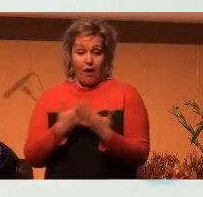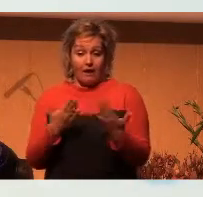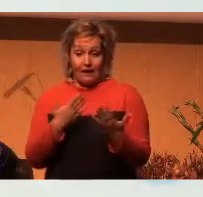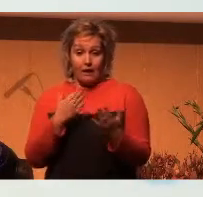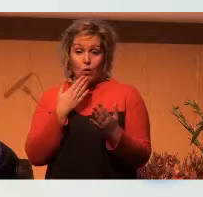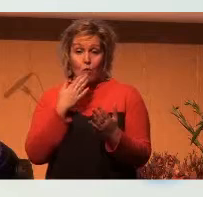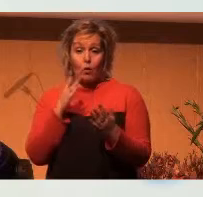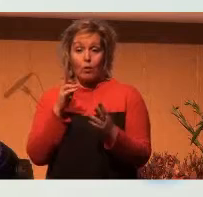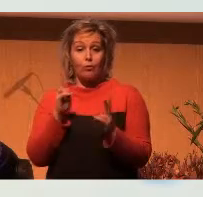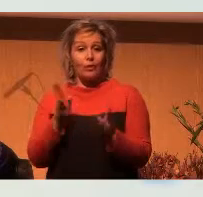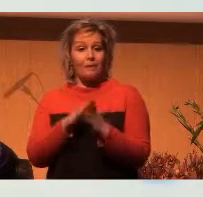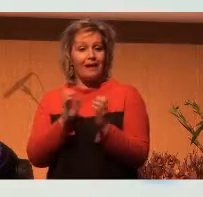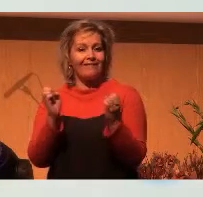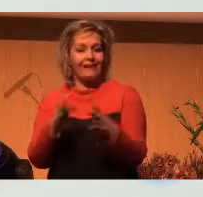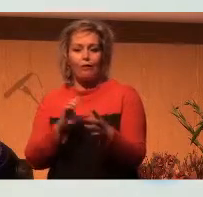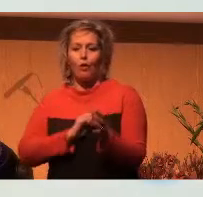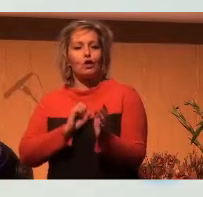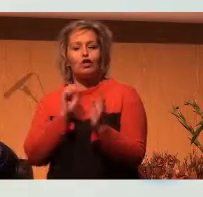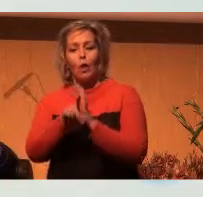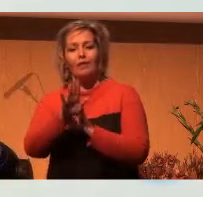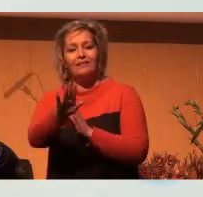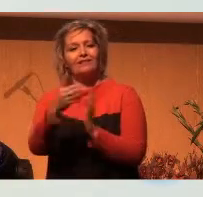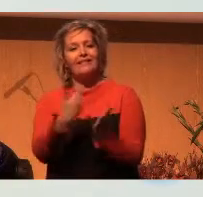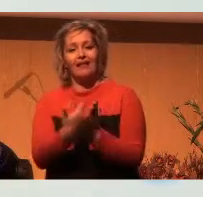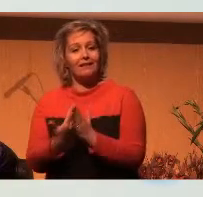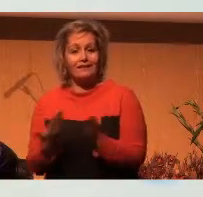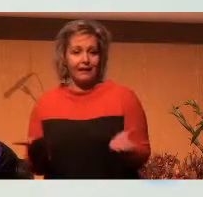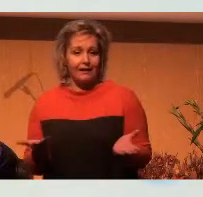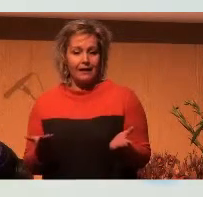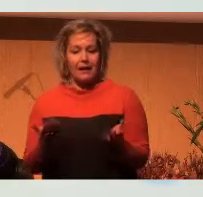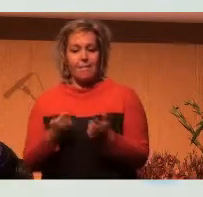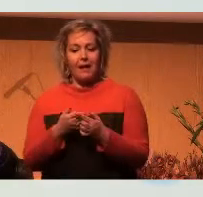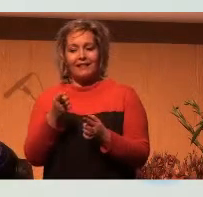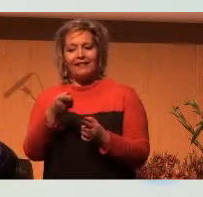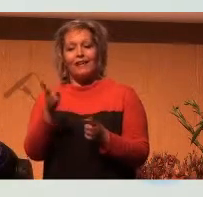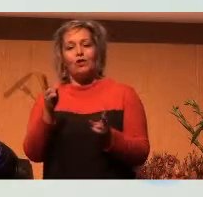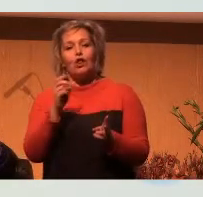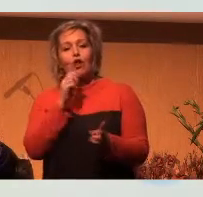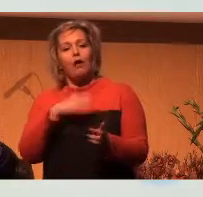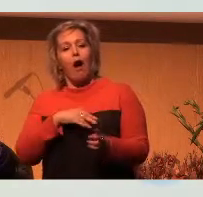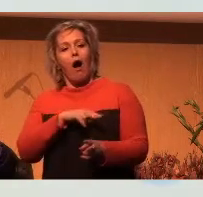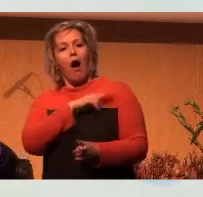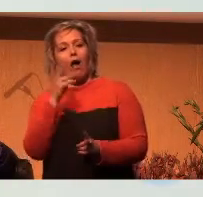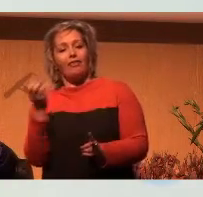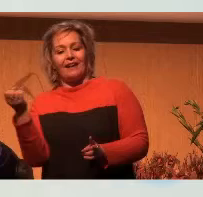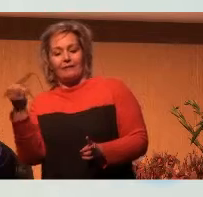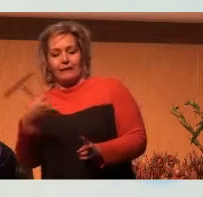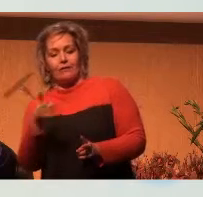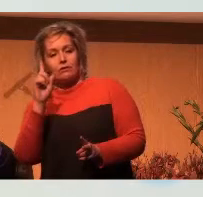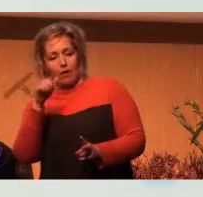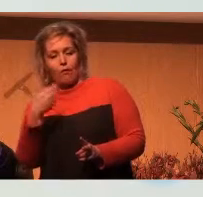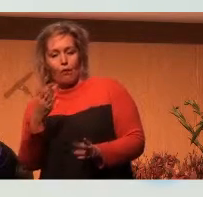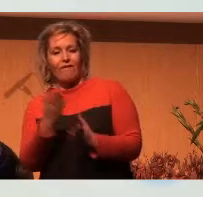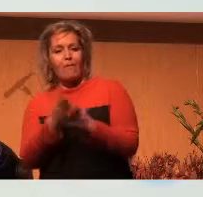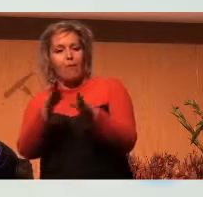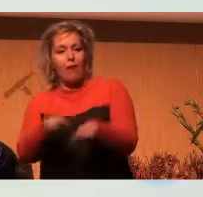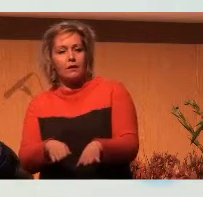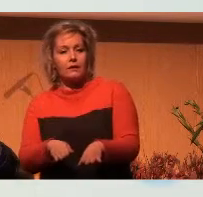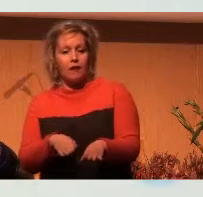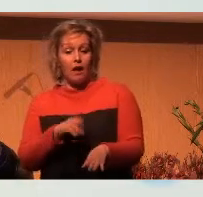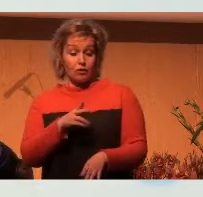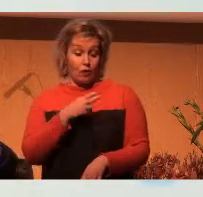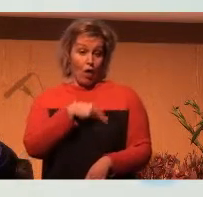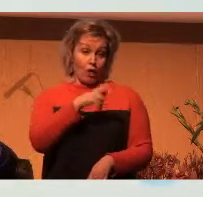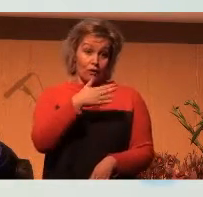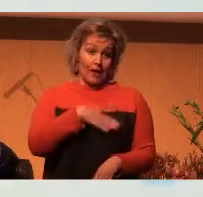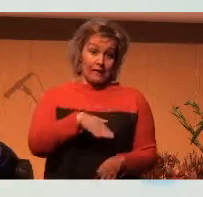god brukermedvirkning, så får de jo ikke solgt tjenestene sine. Men vi må også ha andre drivere for å få dette på plass. Og norsk